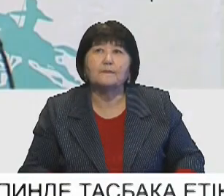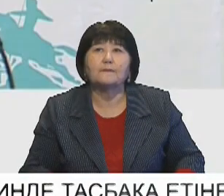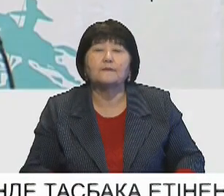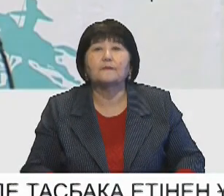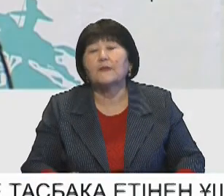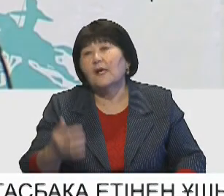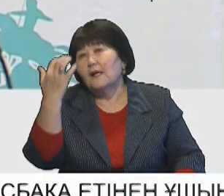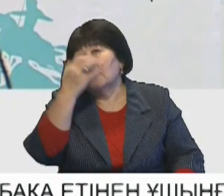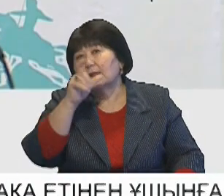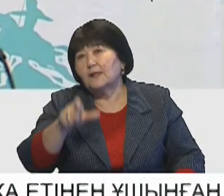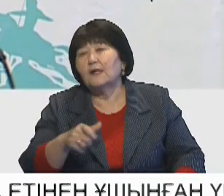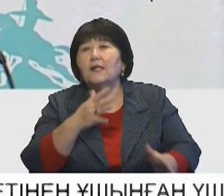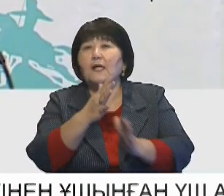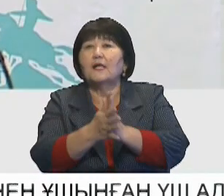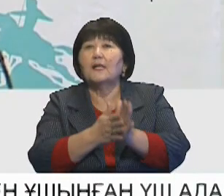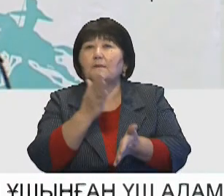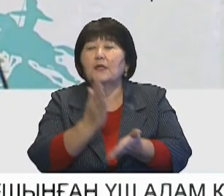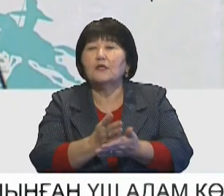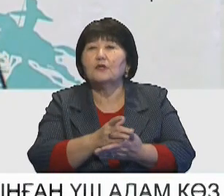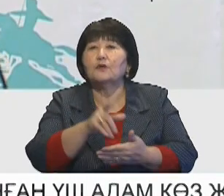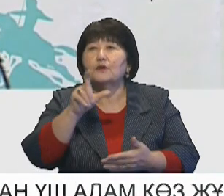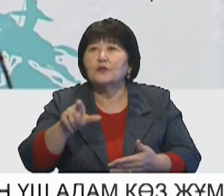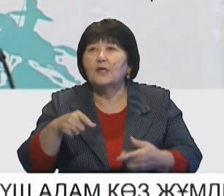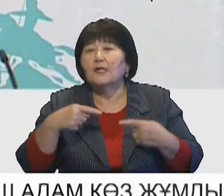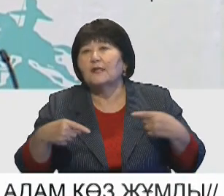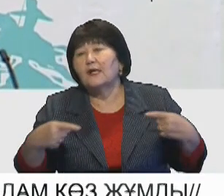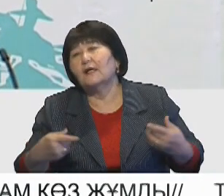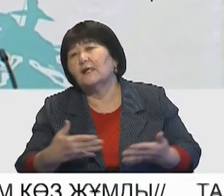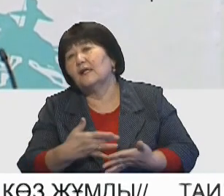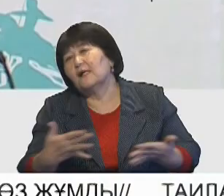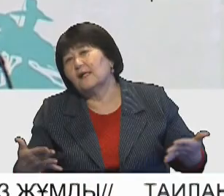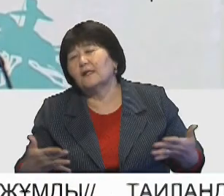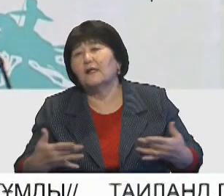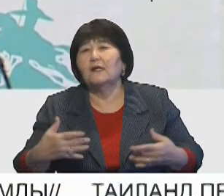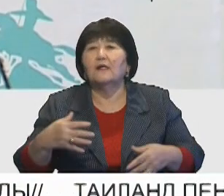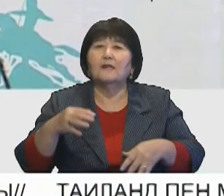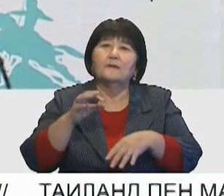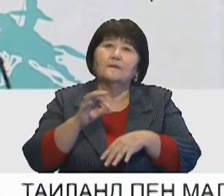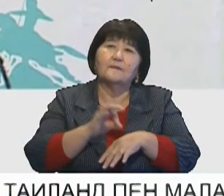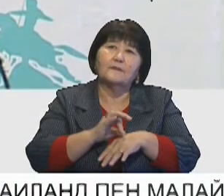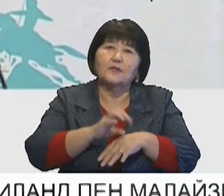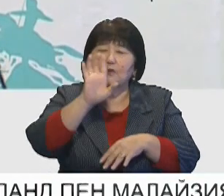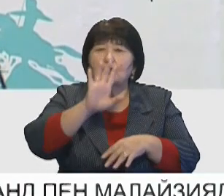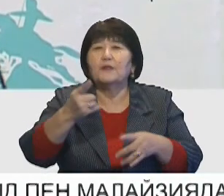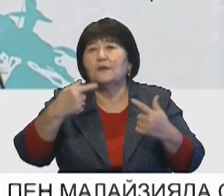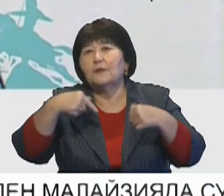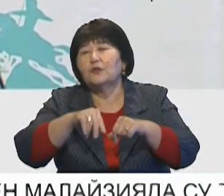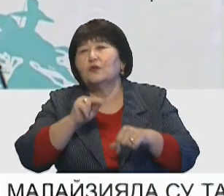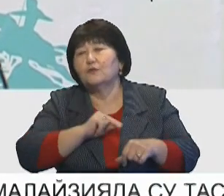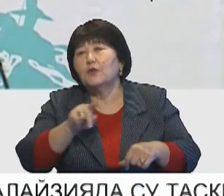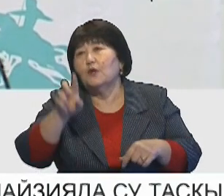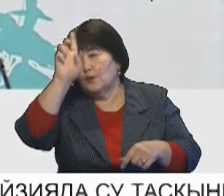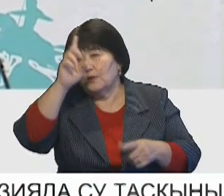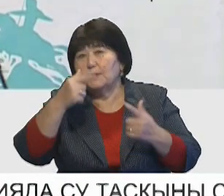Зағип жандар, жана ыммен сөйлейтін, одан бөлек түрлі диализ, түрлі бақта үкіметтік емес ұйымдар бар. Бұл үкіметтік